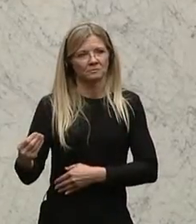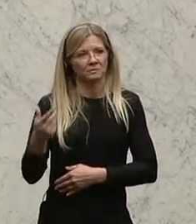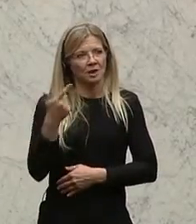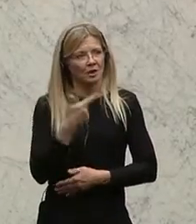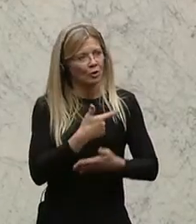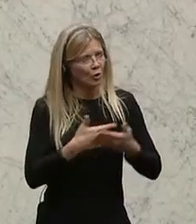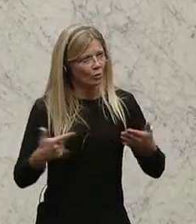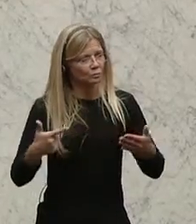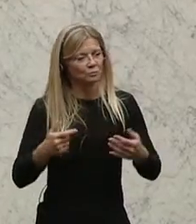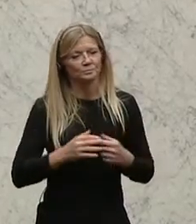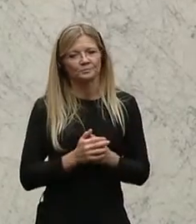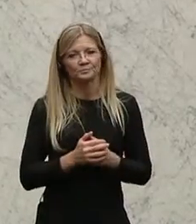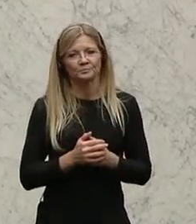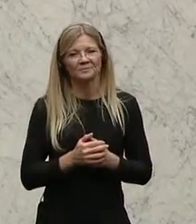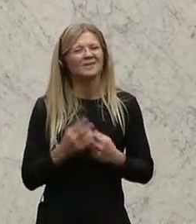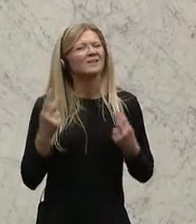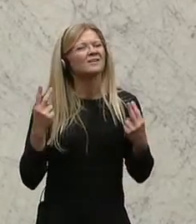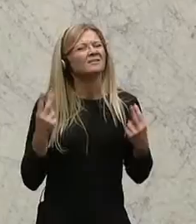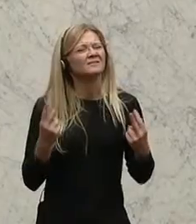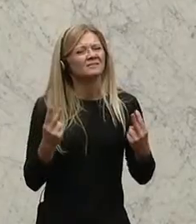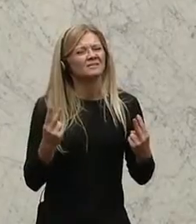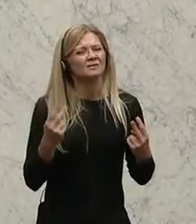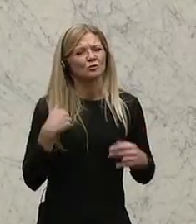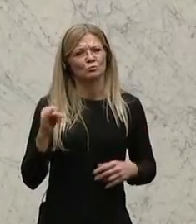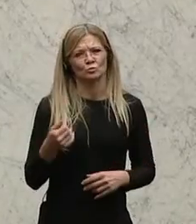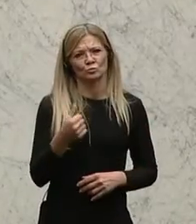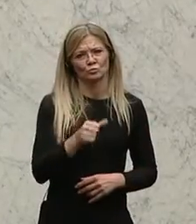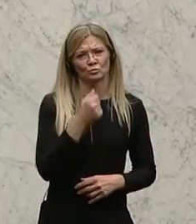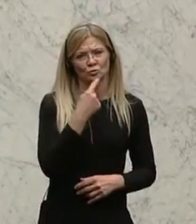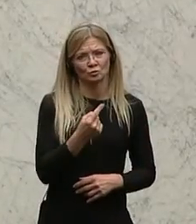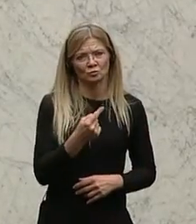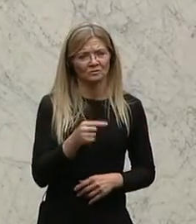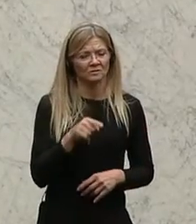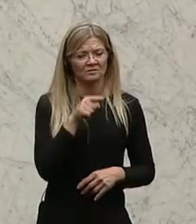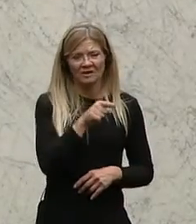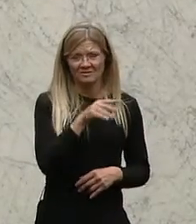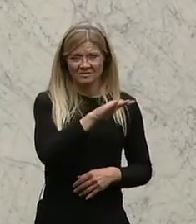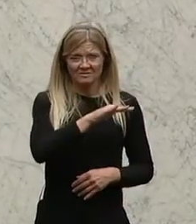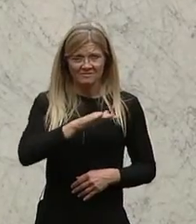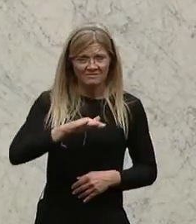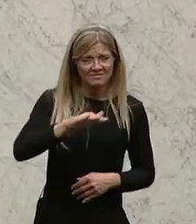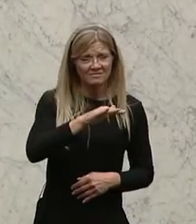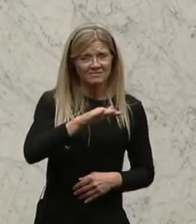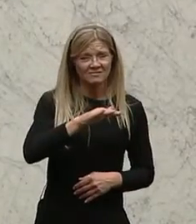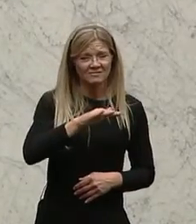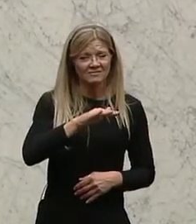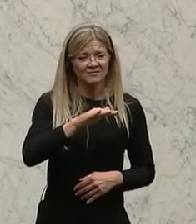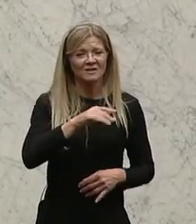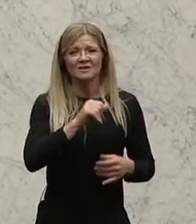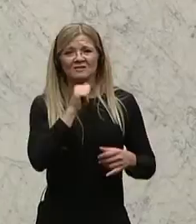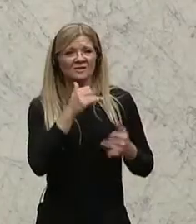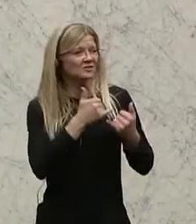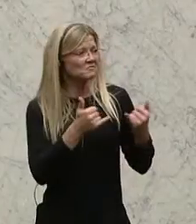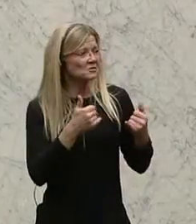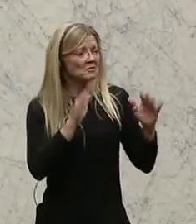unterstreichen möchte ich bei dieser Gelegenheit, dass das nicht sozusagen auch ein Terrain sozusagen beliebiger Geldmittel